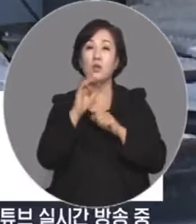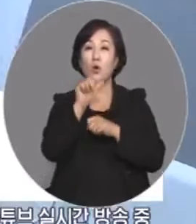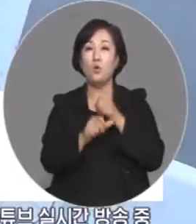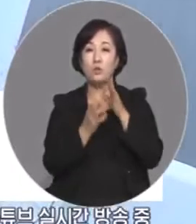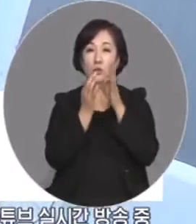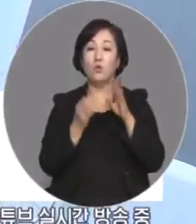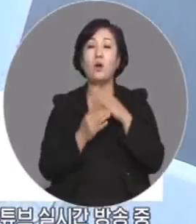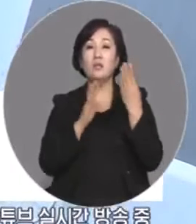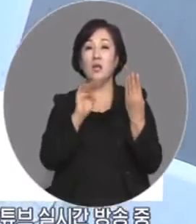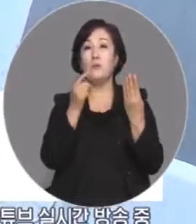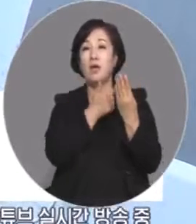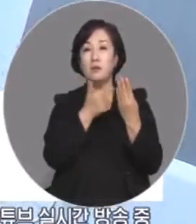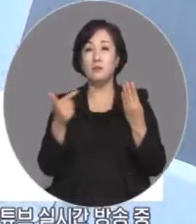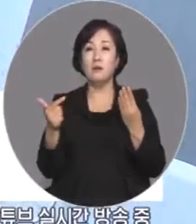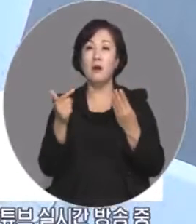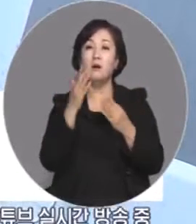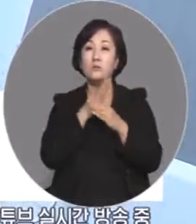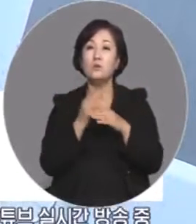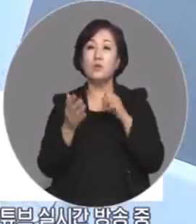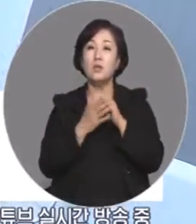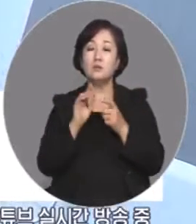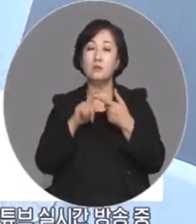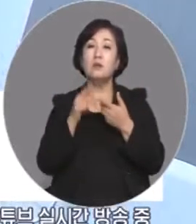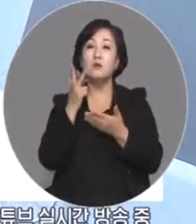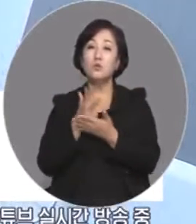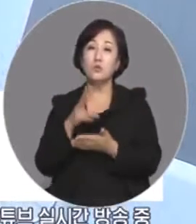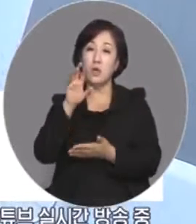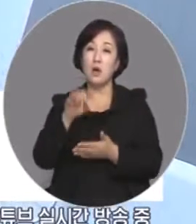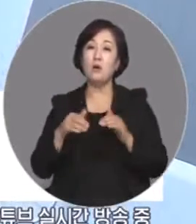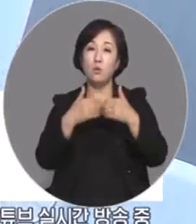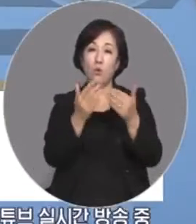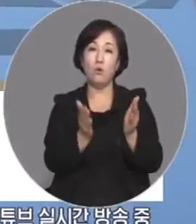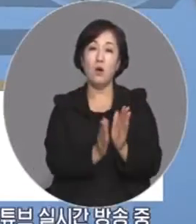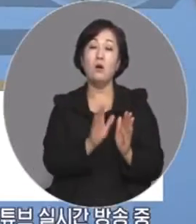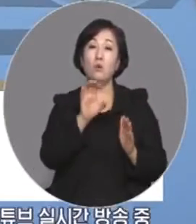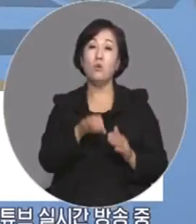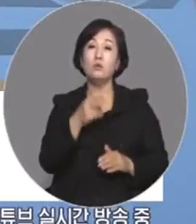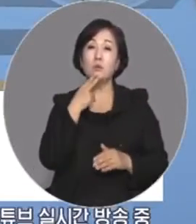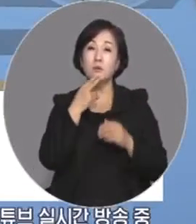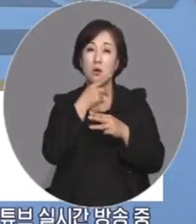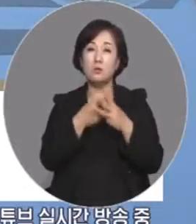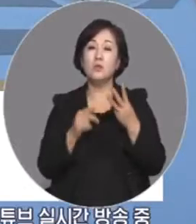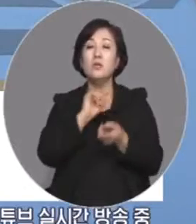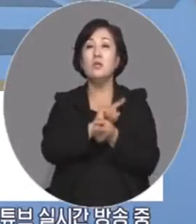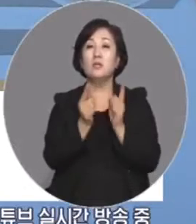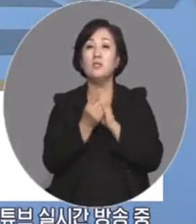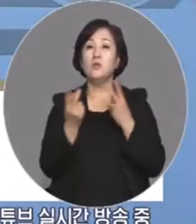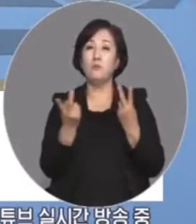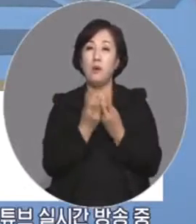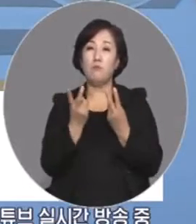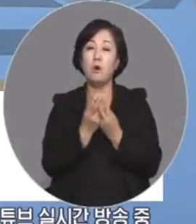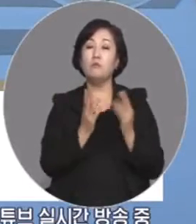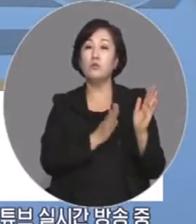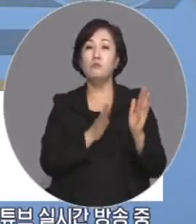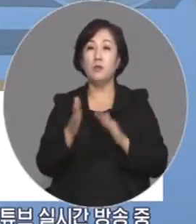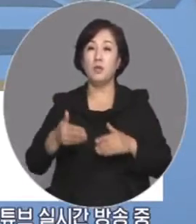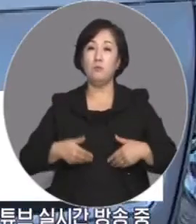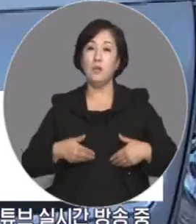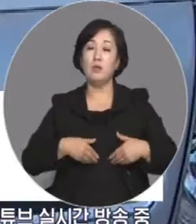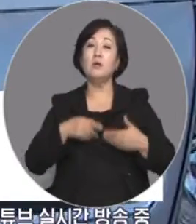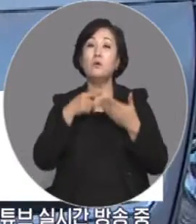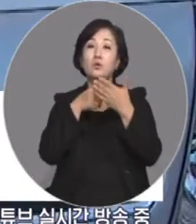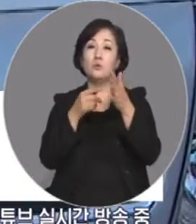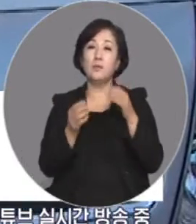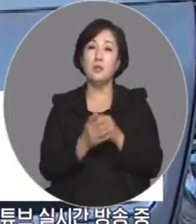만에 4배 이상 증가했지만 캠핑카를 주차할 수 있는 공간이 없어 우주 구리 대안 마련에 나서야 한다고 주문했습니다